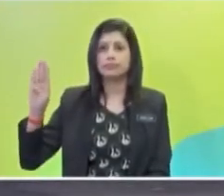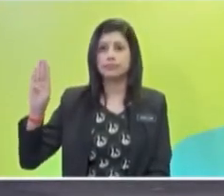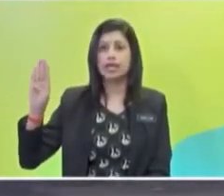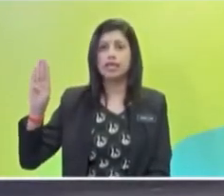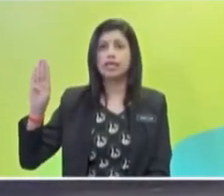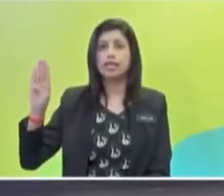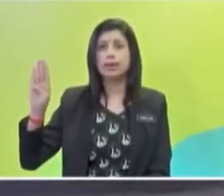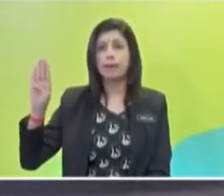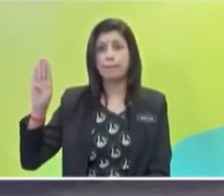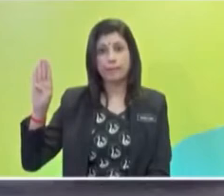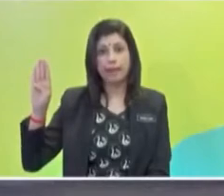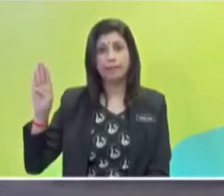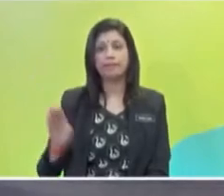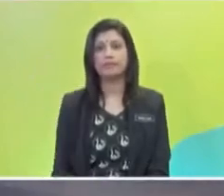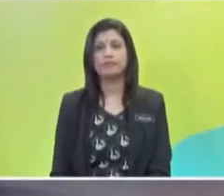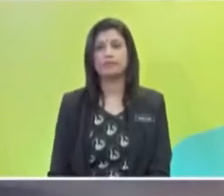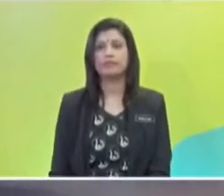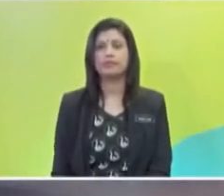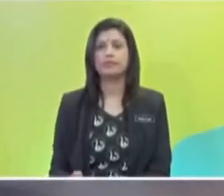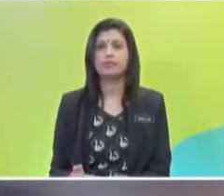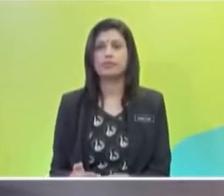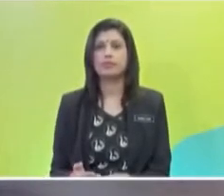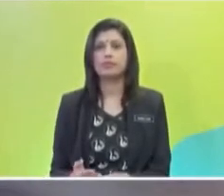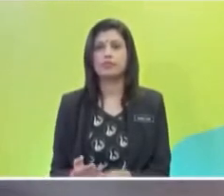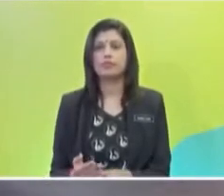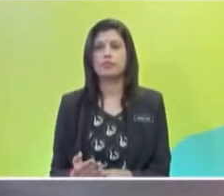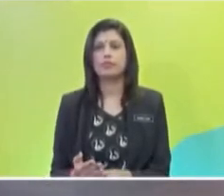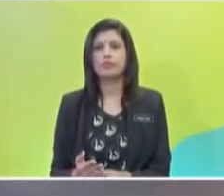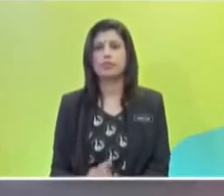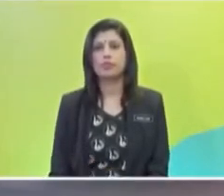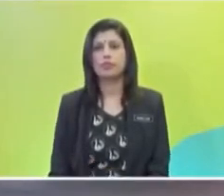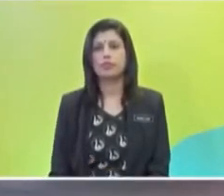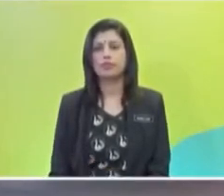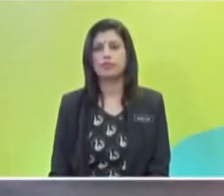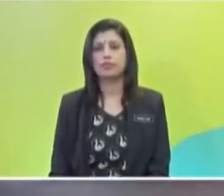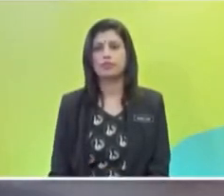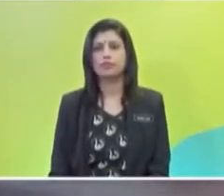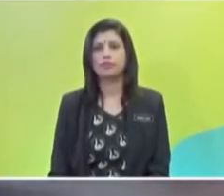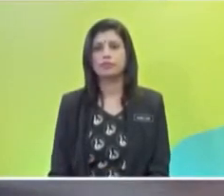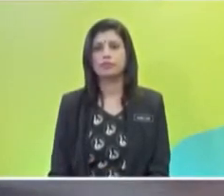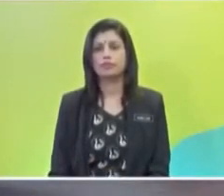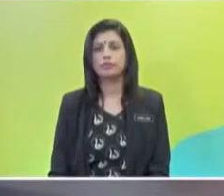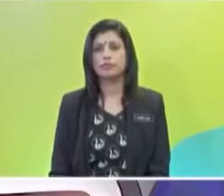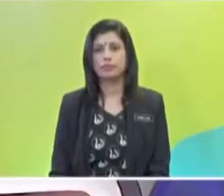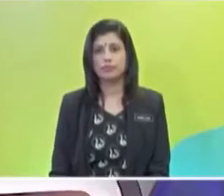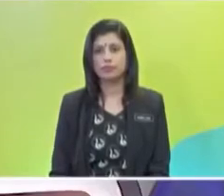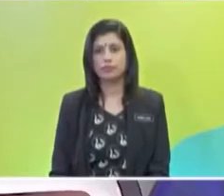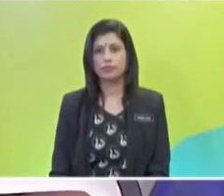bab. Kebab. Andai. Okey, kebab terdiri daripada dua suku kata. Okey, suku kata pertama ialah